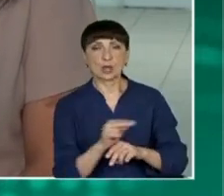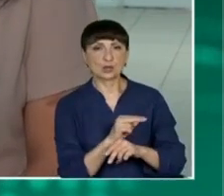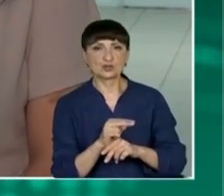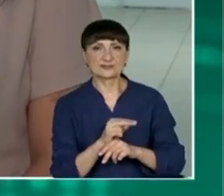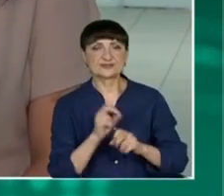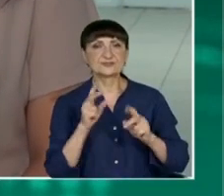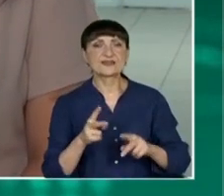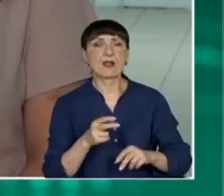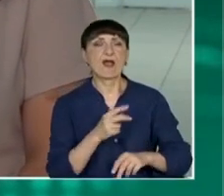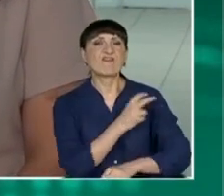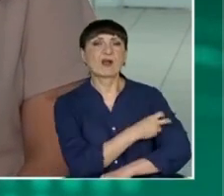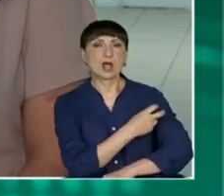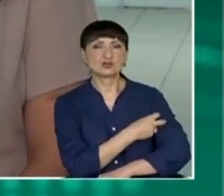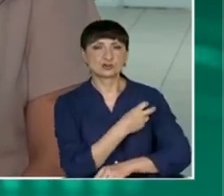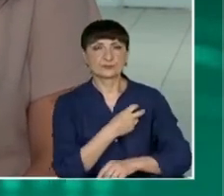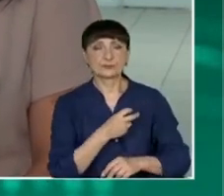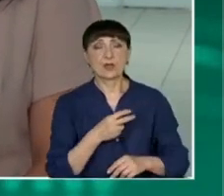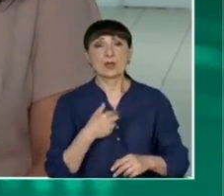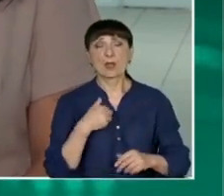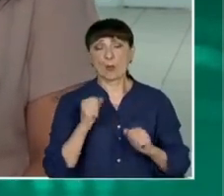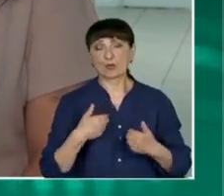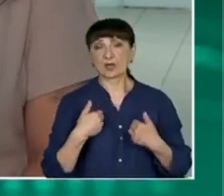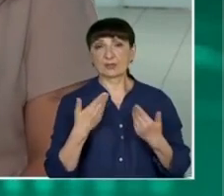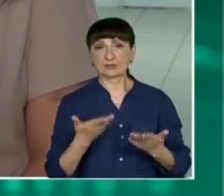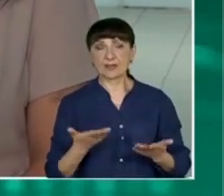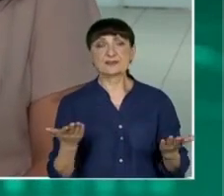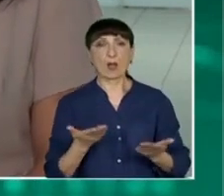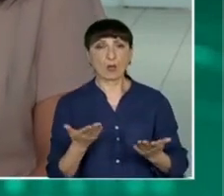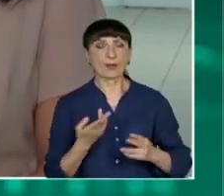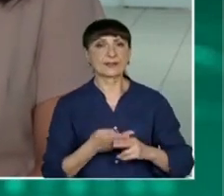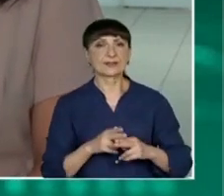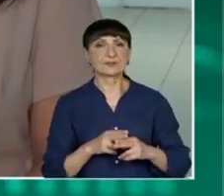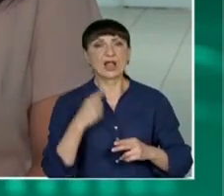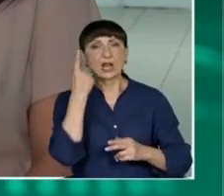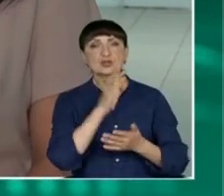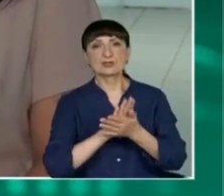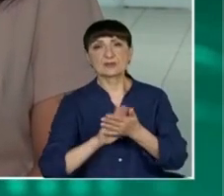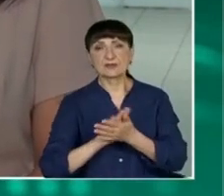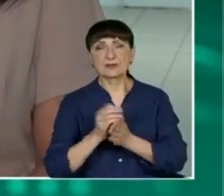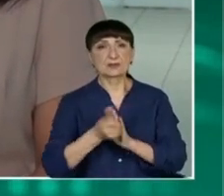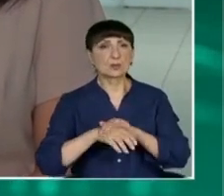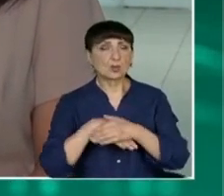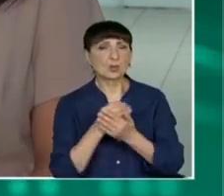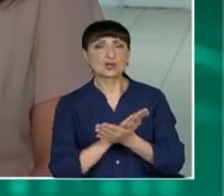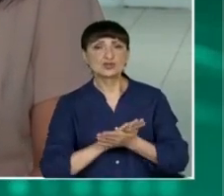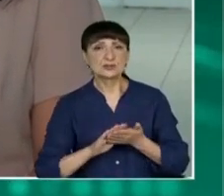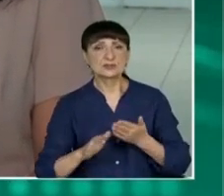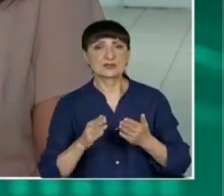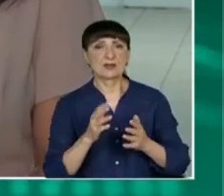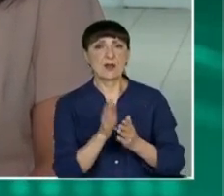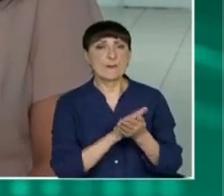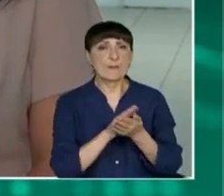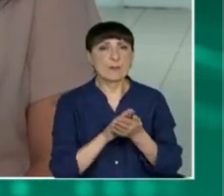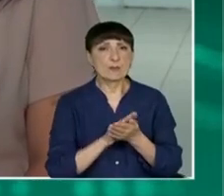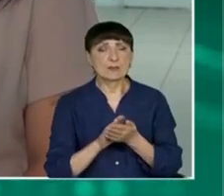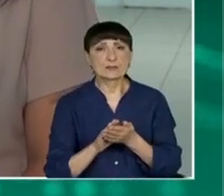педиатром. В свою очередь я могу дать такие рекомендации, как личная гигиена, соблюдение личной гигиены,